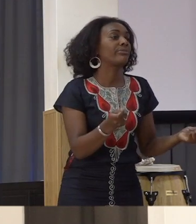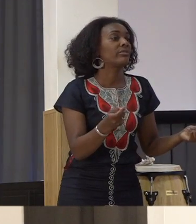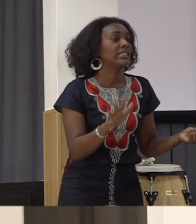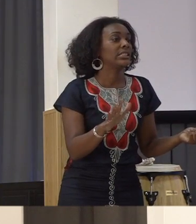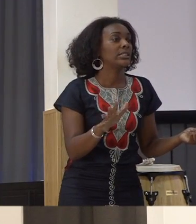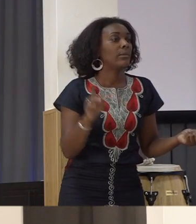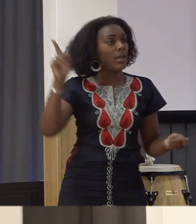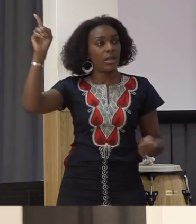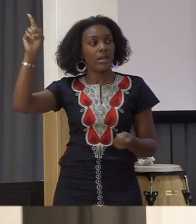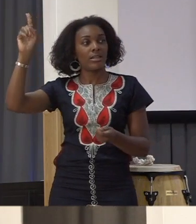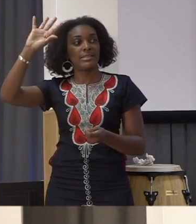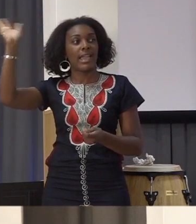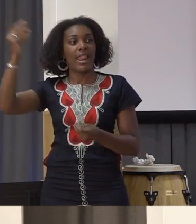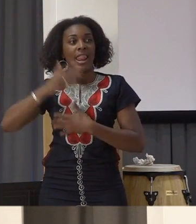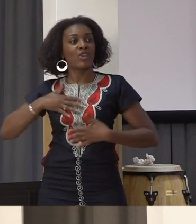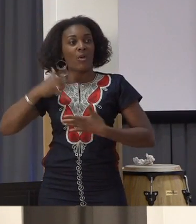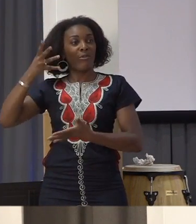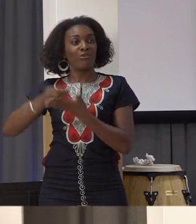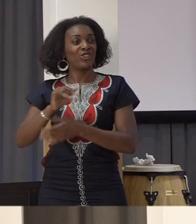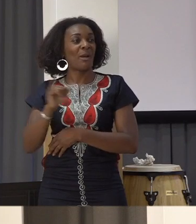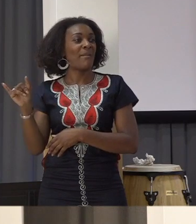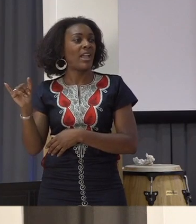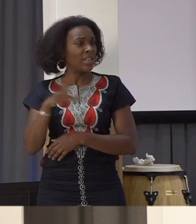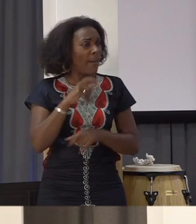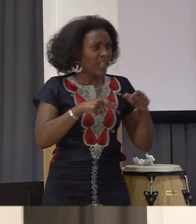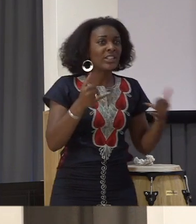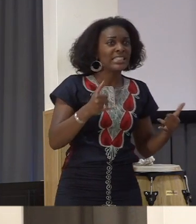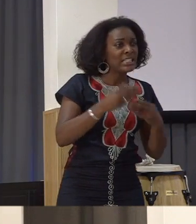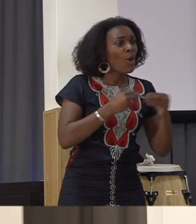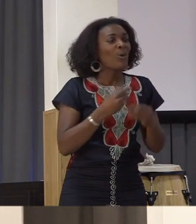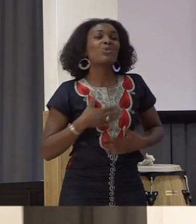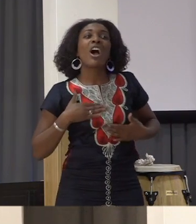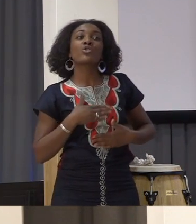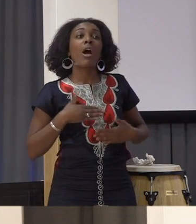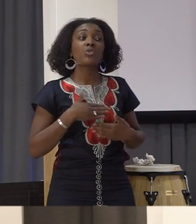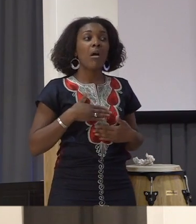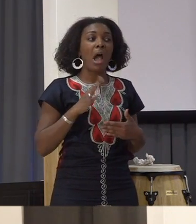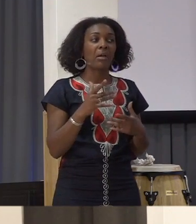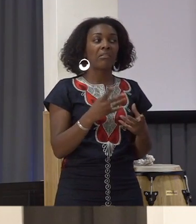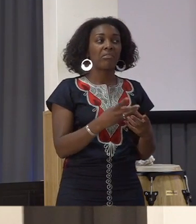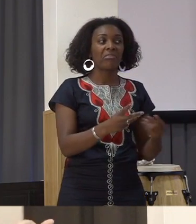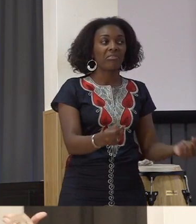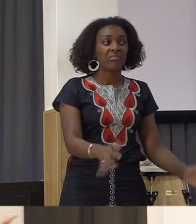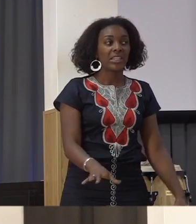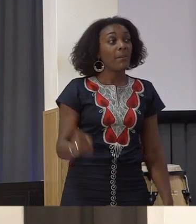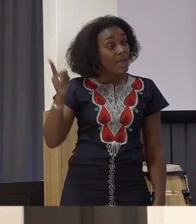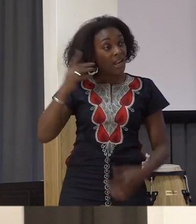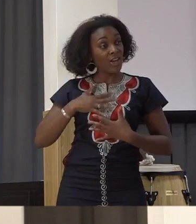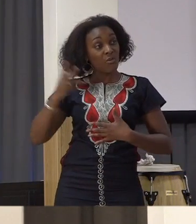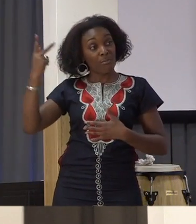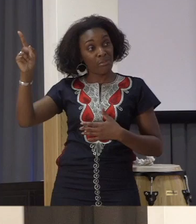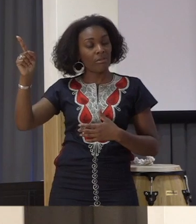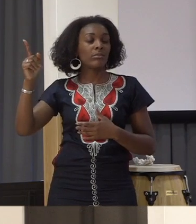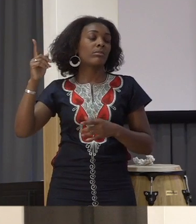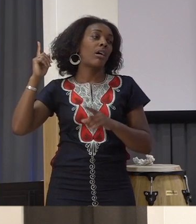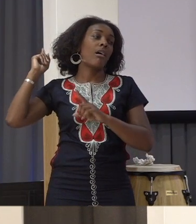certains qui ne connaissent pas le Seigneur et qui sont heureux. Mais ça ne dure pas. Alors que la joie du Seigneur, elle dure. Du